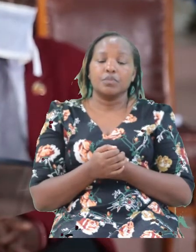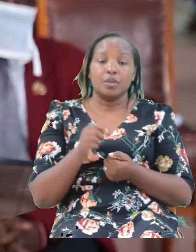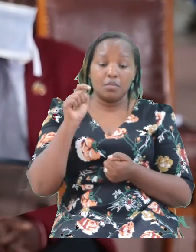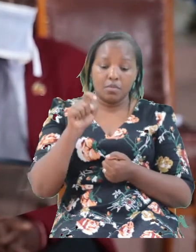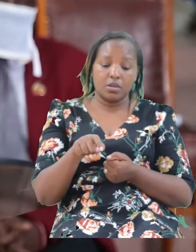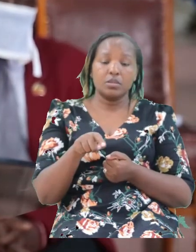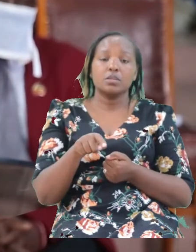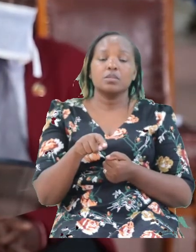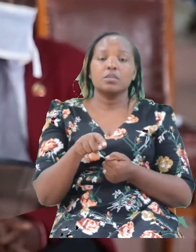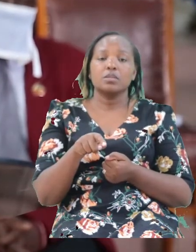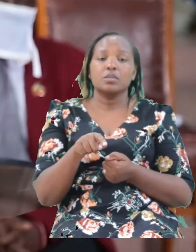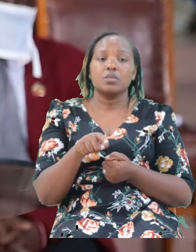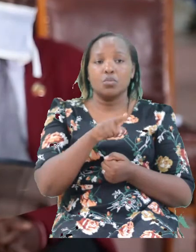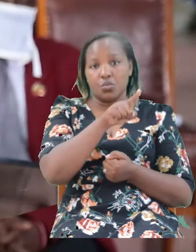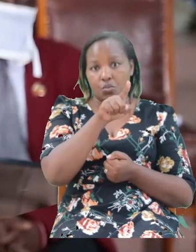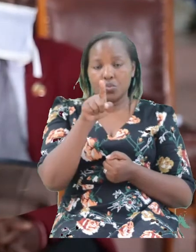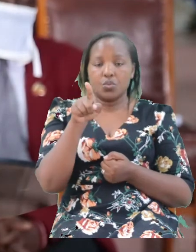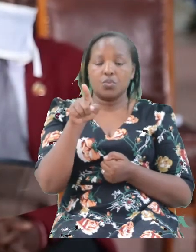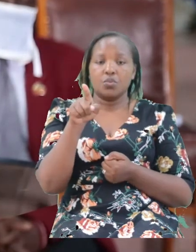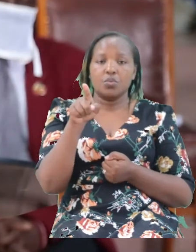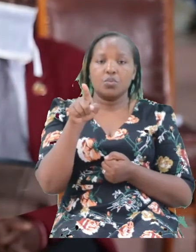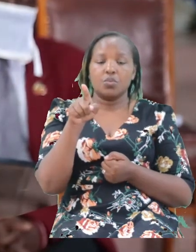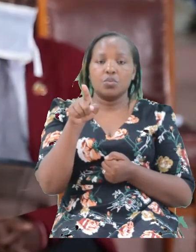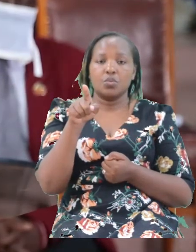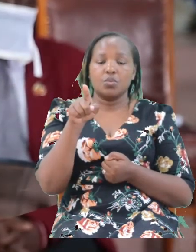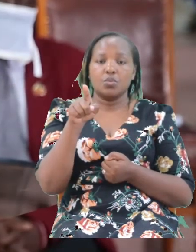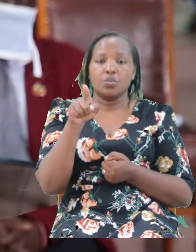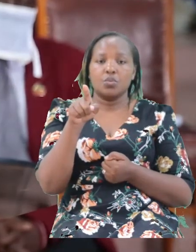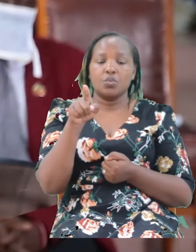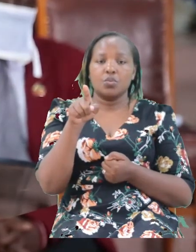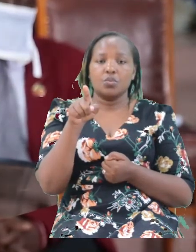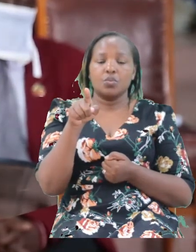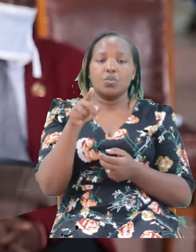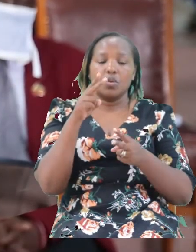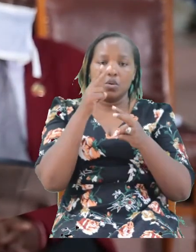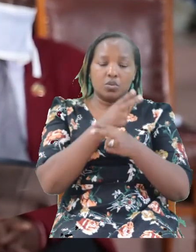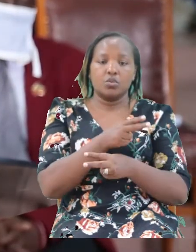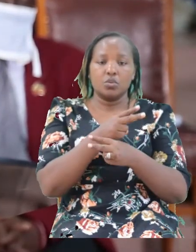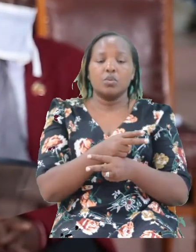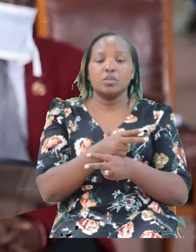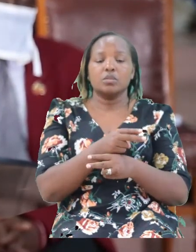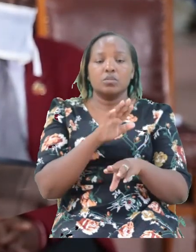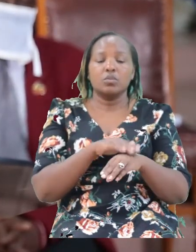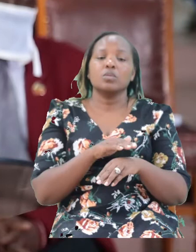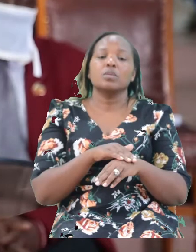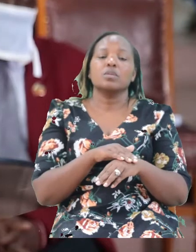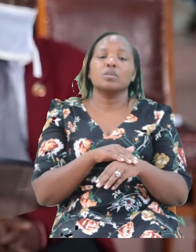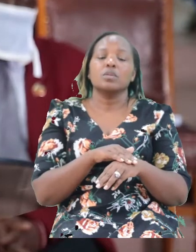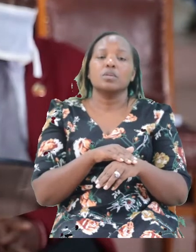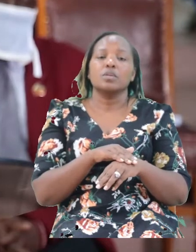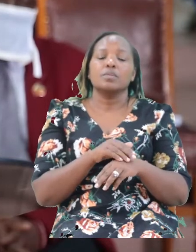lazima uwe na uwakili mzuri au mwema.